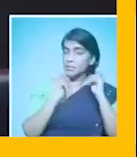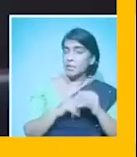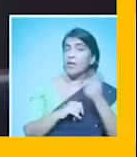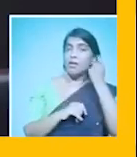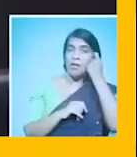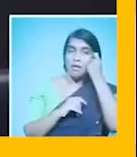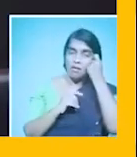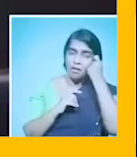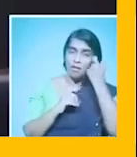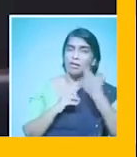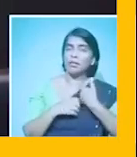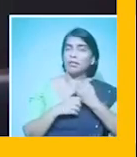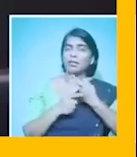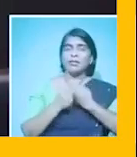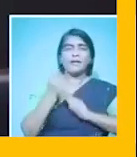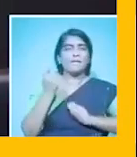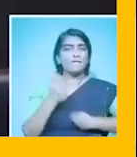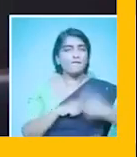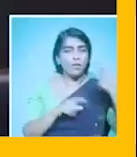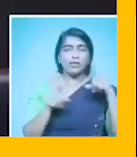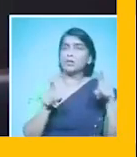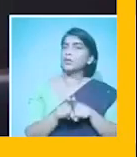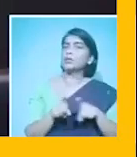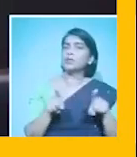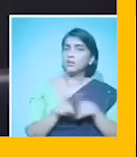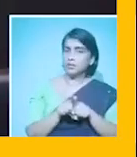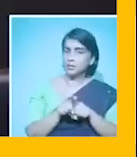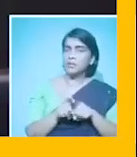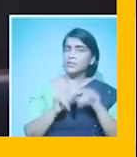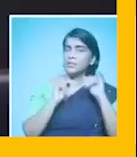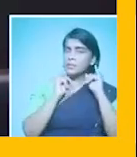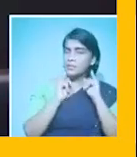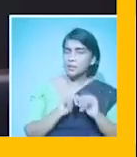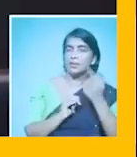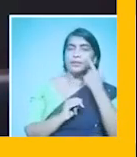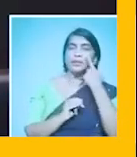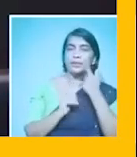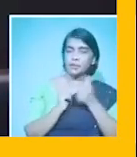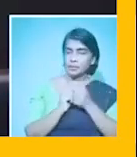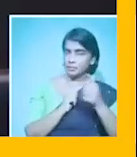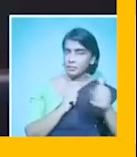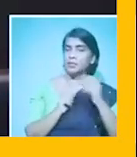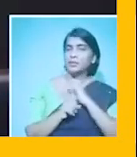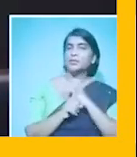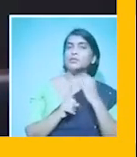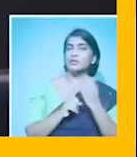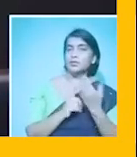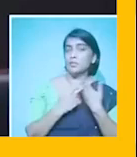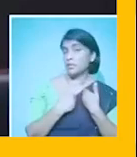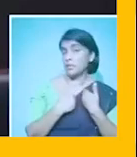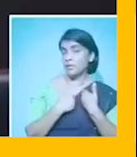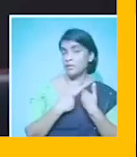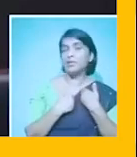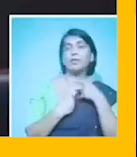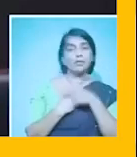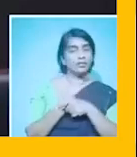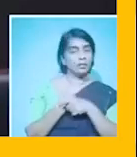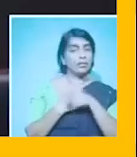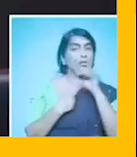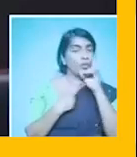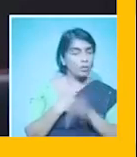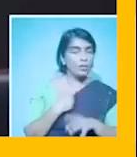ඒ අතරේ ඔහු දයාරත්නායක දවසක් කියපු කතාවක් මතක් කළා. අපේ හිටපු හමුදාපති මේජර් ජෙනරල්